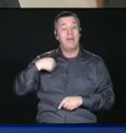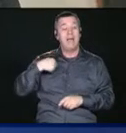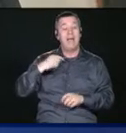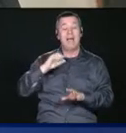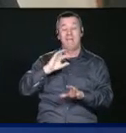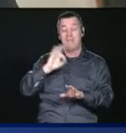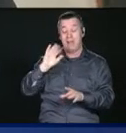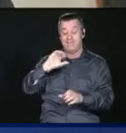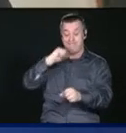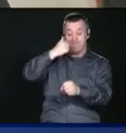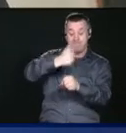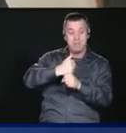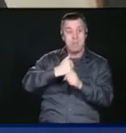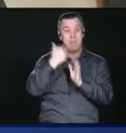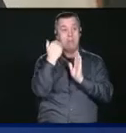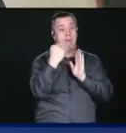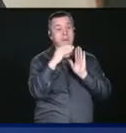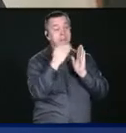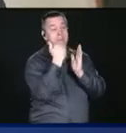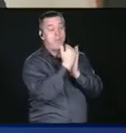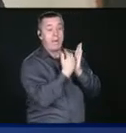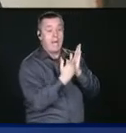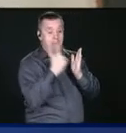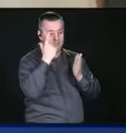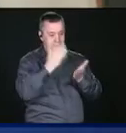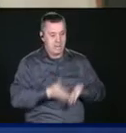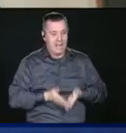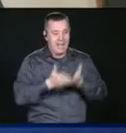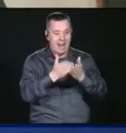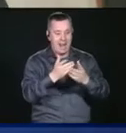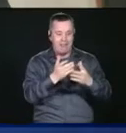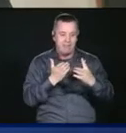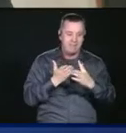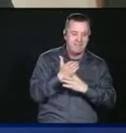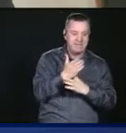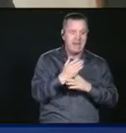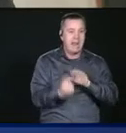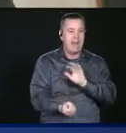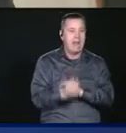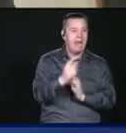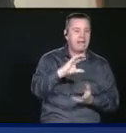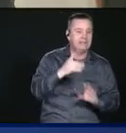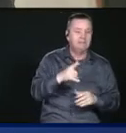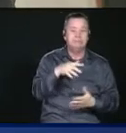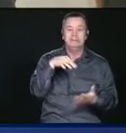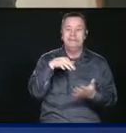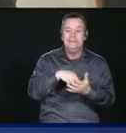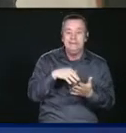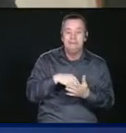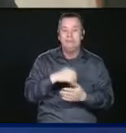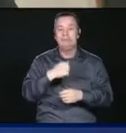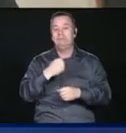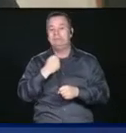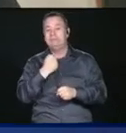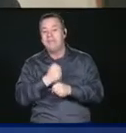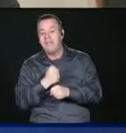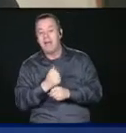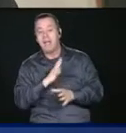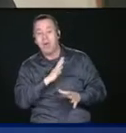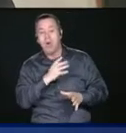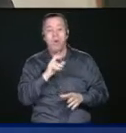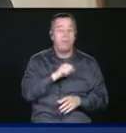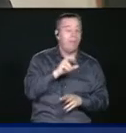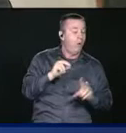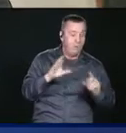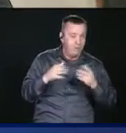nouveaux programmes pour nous aider à traverser la crise, que vous soyez aux études ou à la retraite, avec ou sans emploi. En même